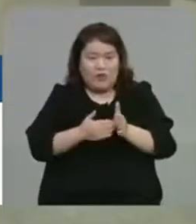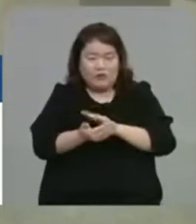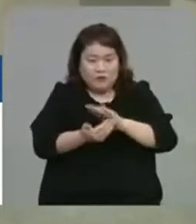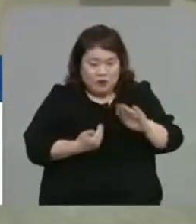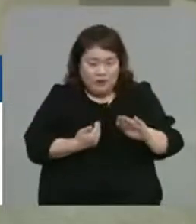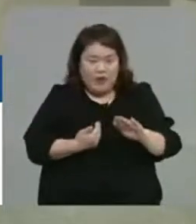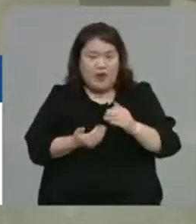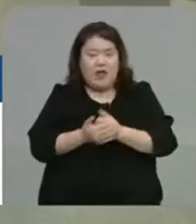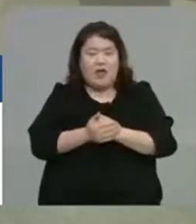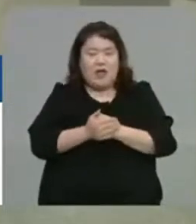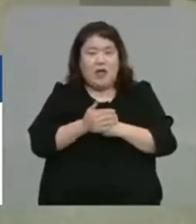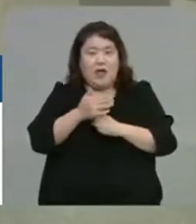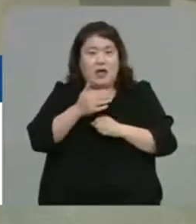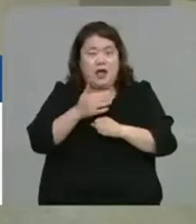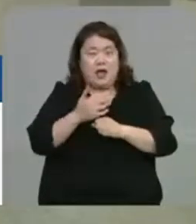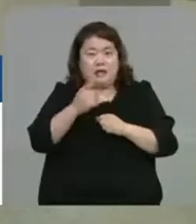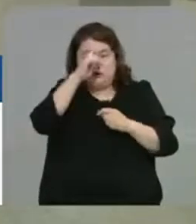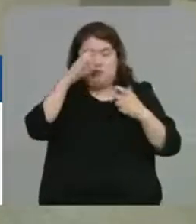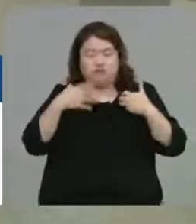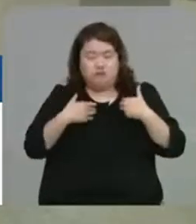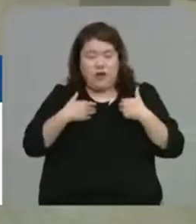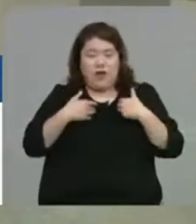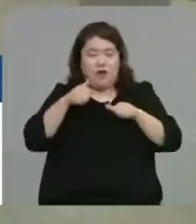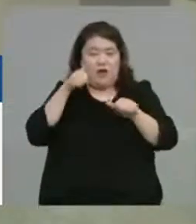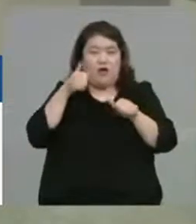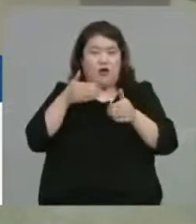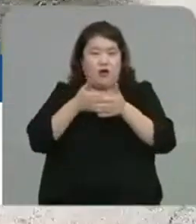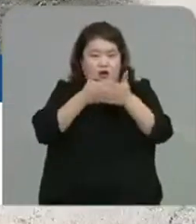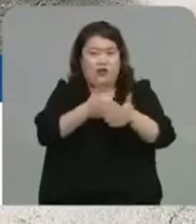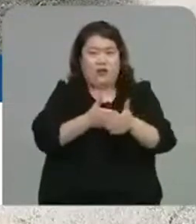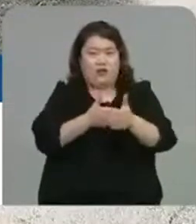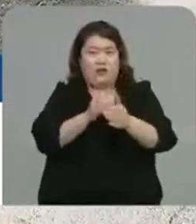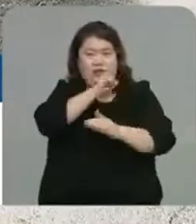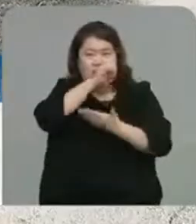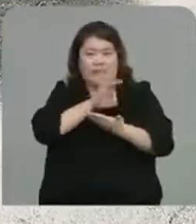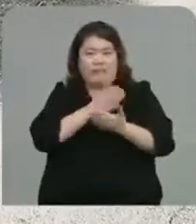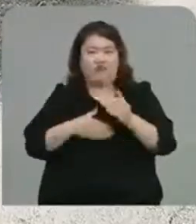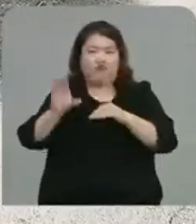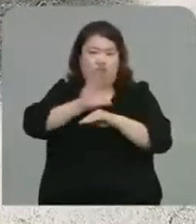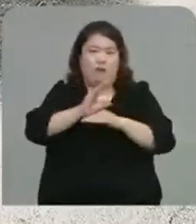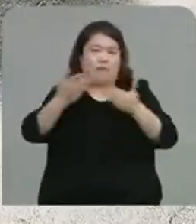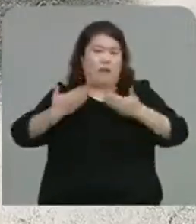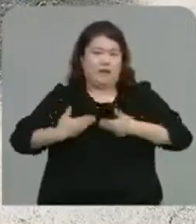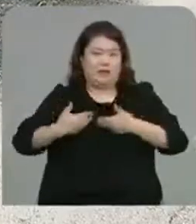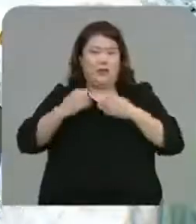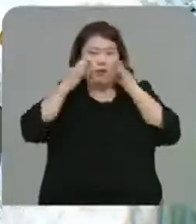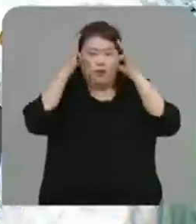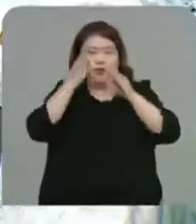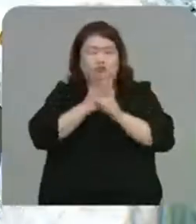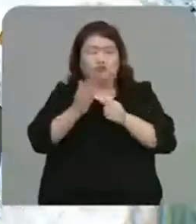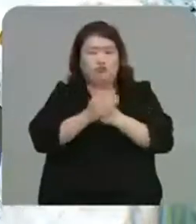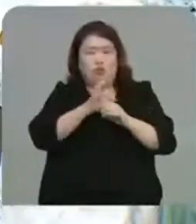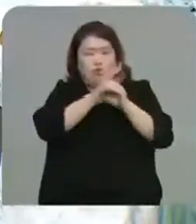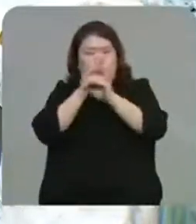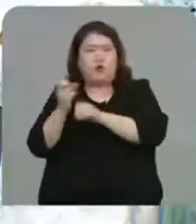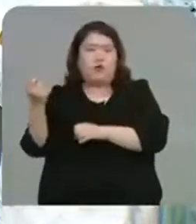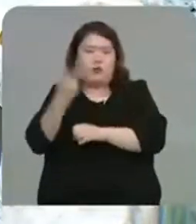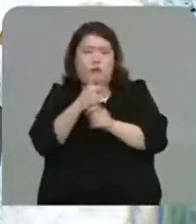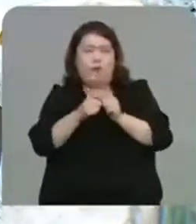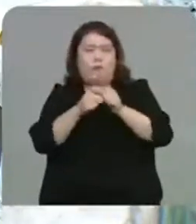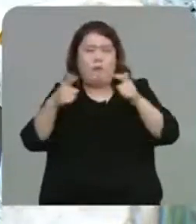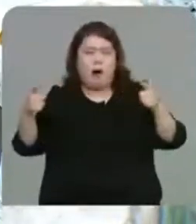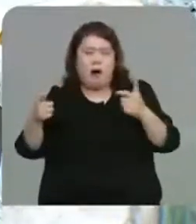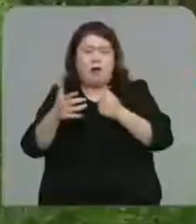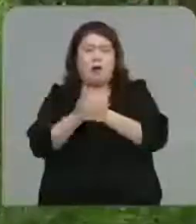적극적으로 에 건의해서 추가 예산을 받을려고 생각 농촌 고령화 의 콜은 아이고 확산으로 수요가 늘고 있는